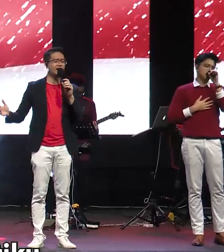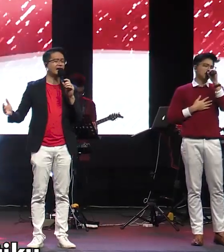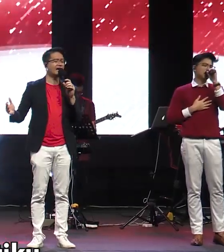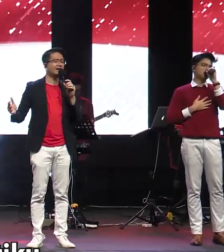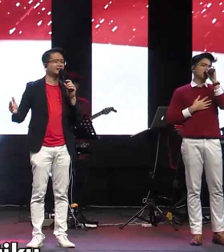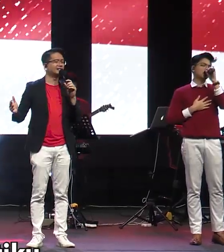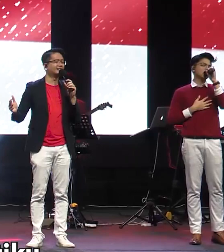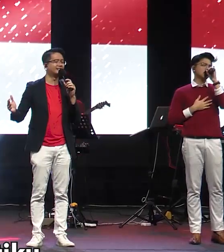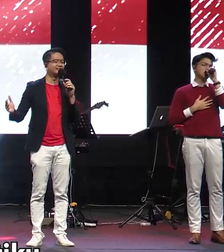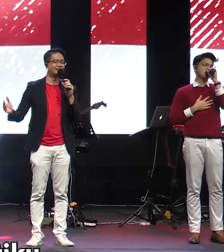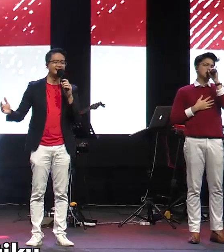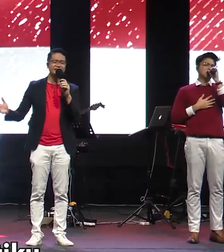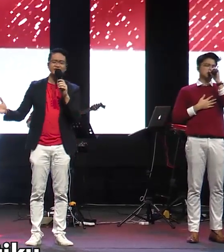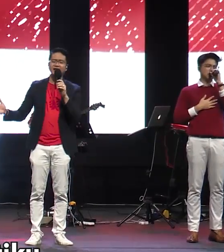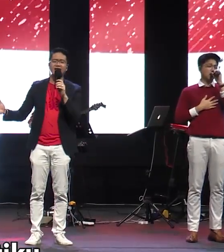Indonesia